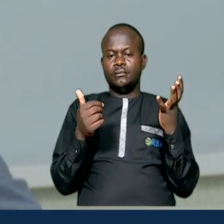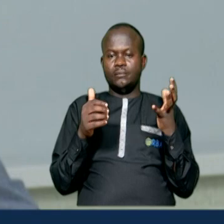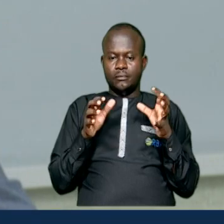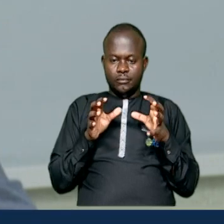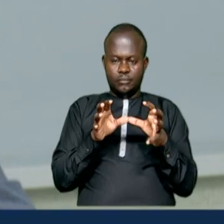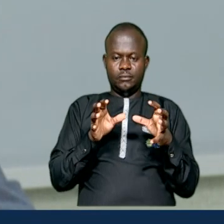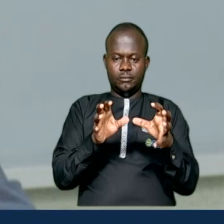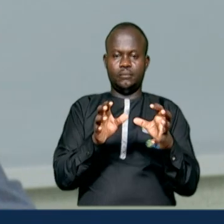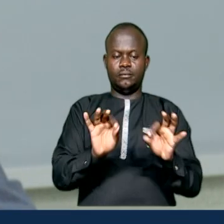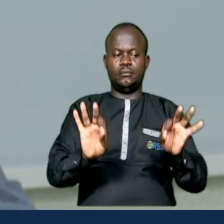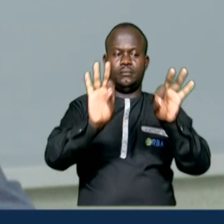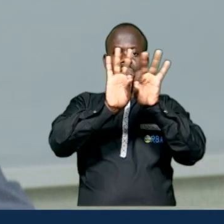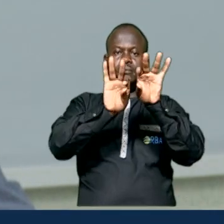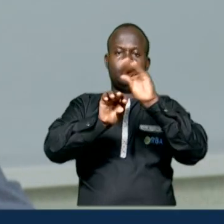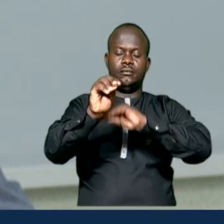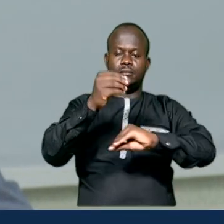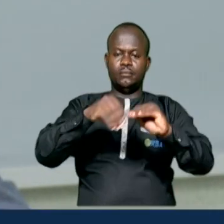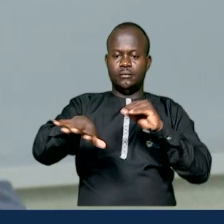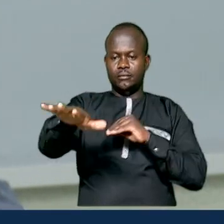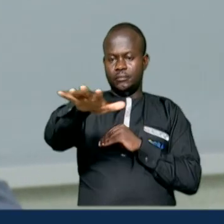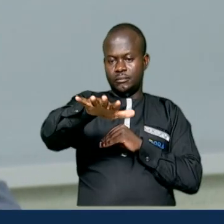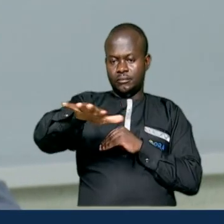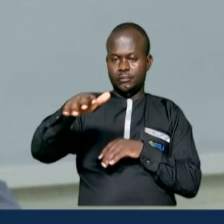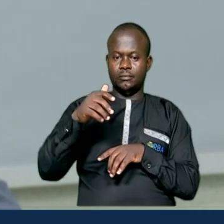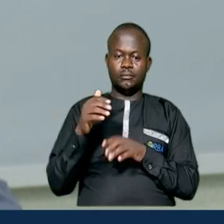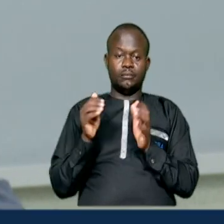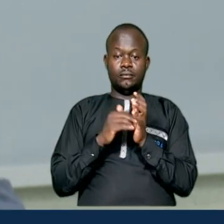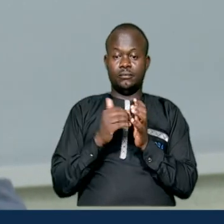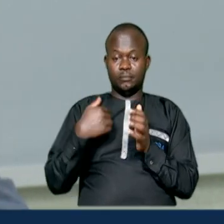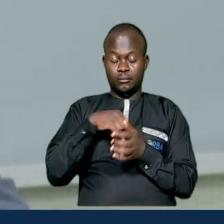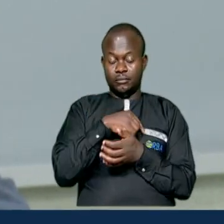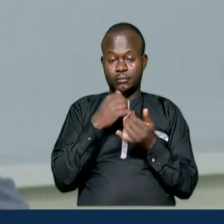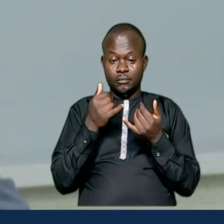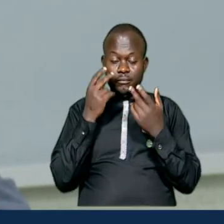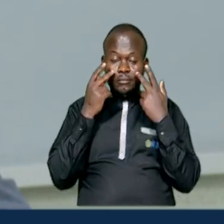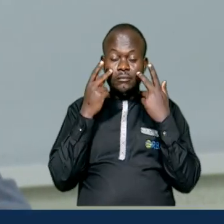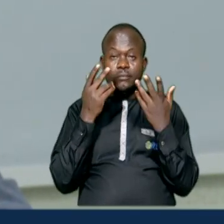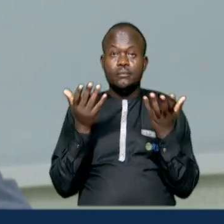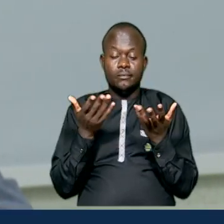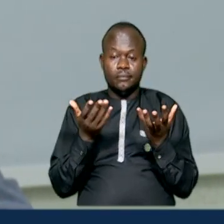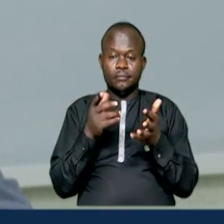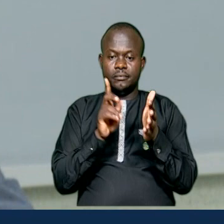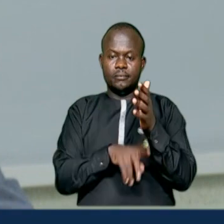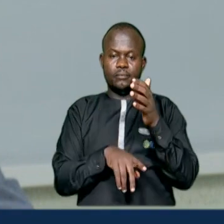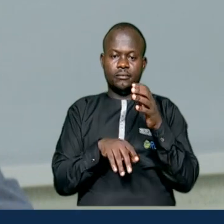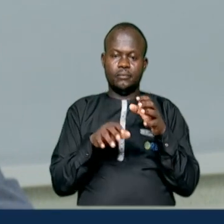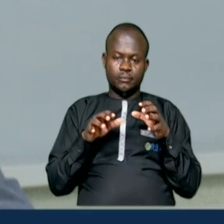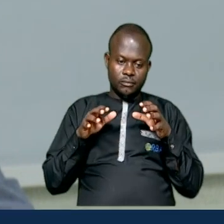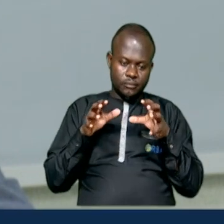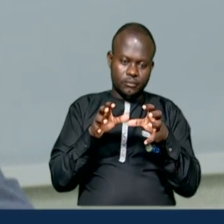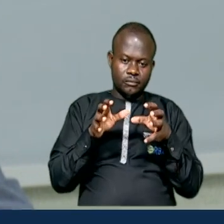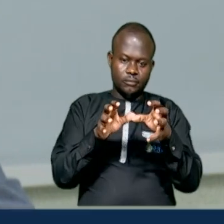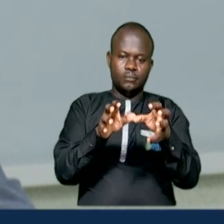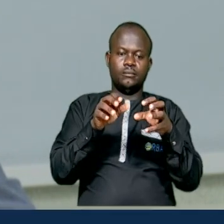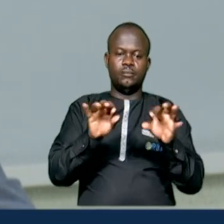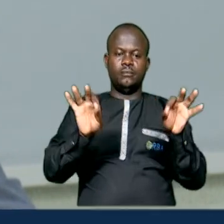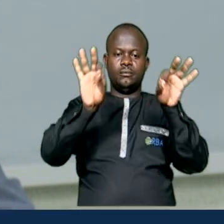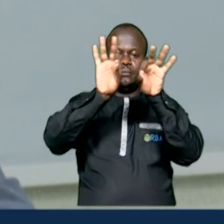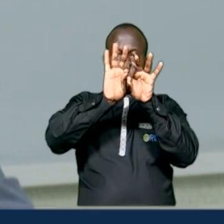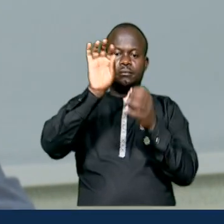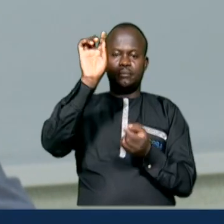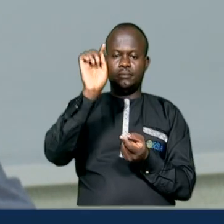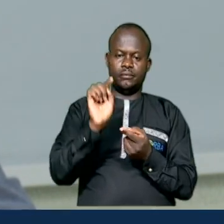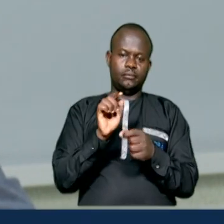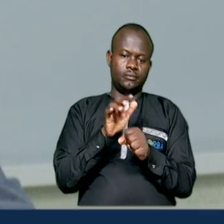biciro byo ku masoko icyo turimo kubona ubu ngubu nuko pressure ku biciro mu byukuri irimo iragenda